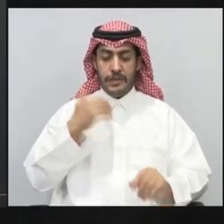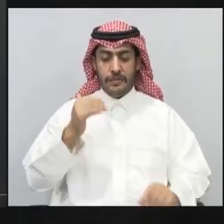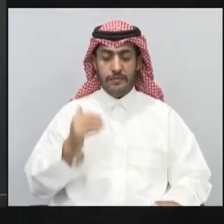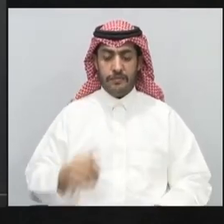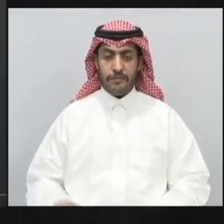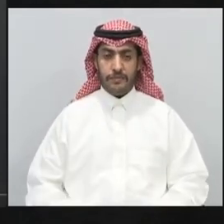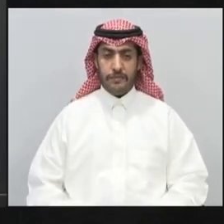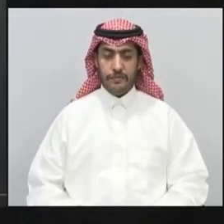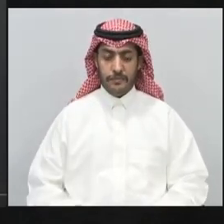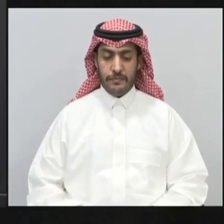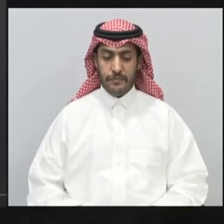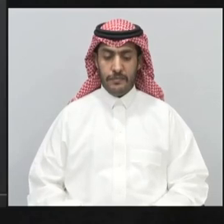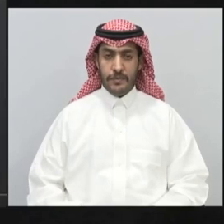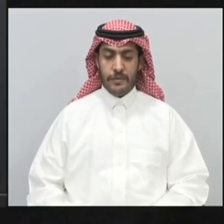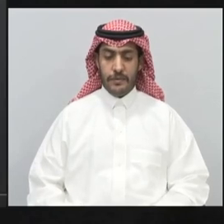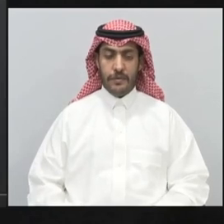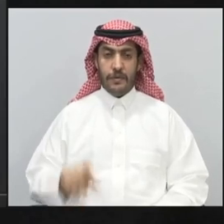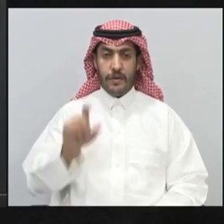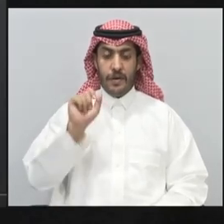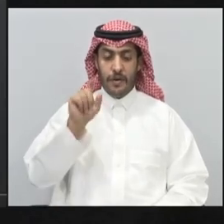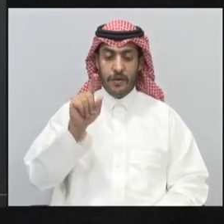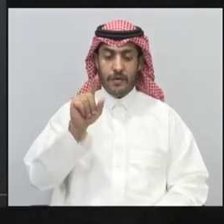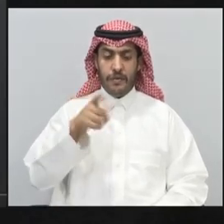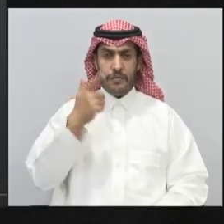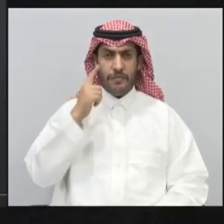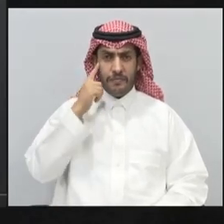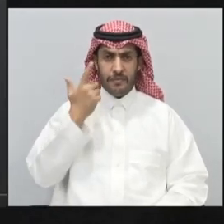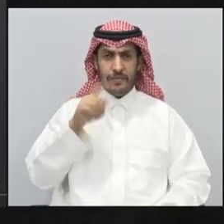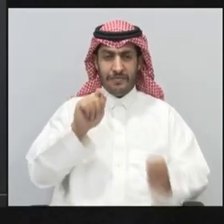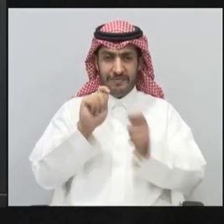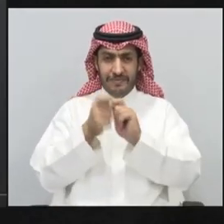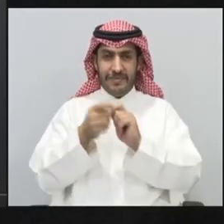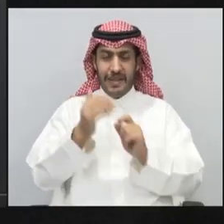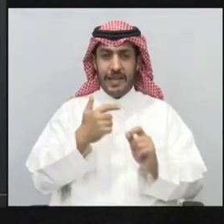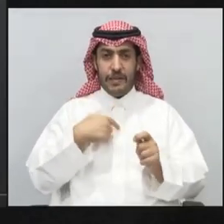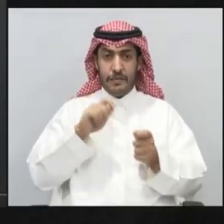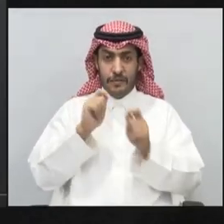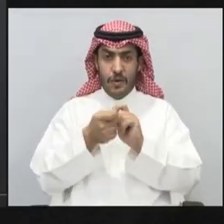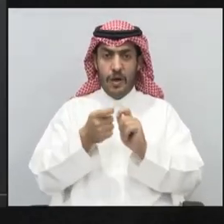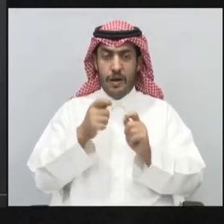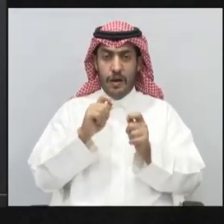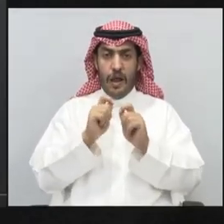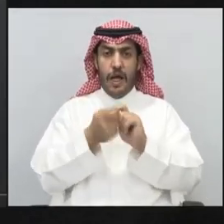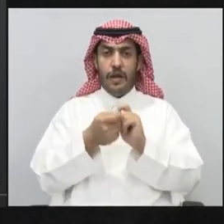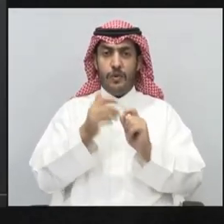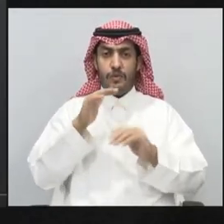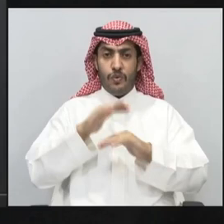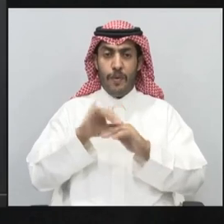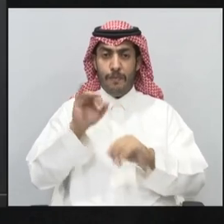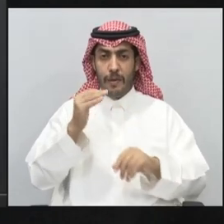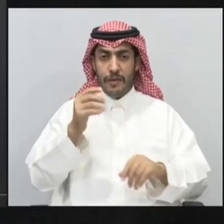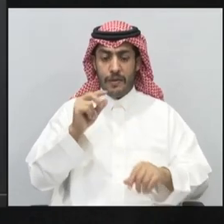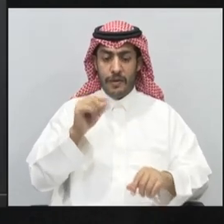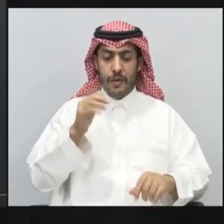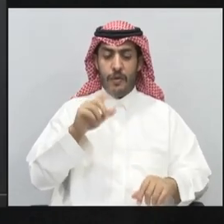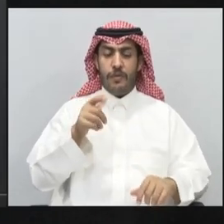خطر على البيئه طيب هنا العباره ثم انت تعدل وتحول هذه العباره لاسلوب مدح او الى اسلوب الى اسلوب